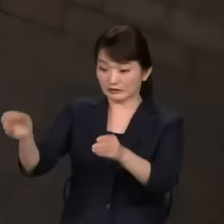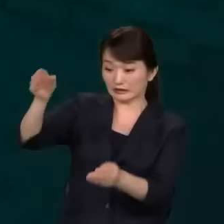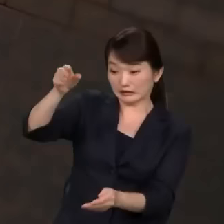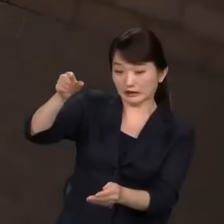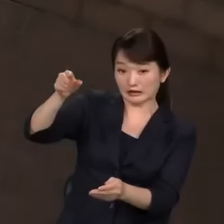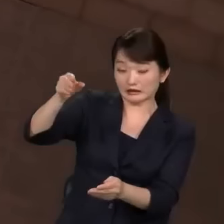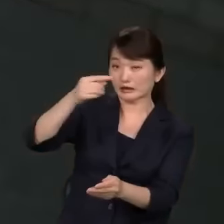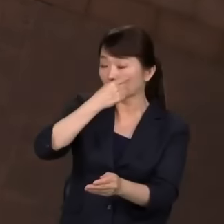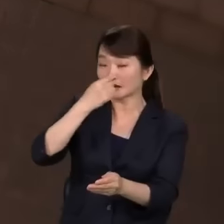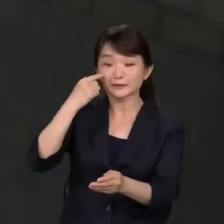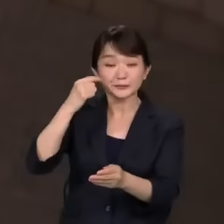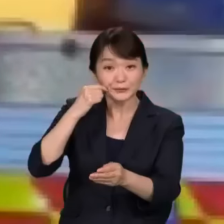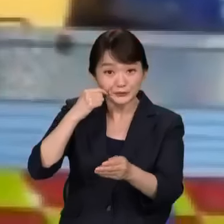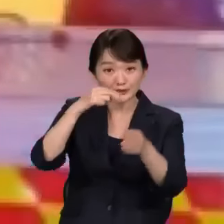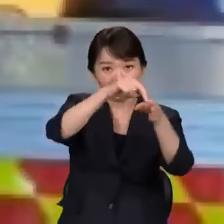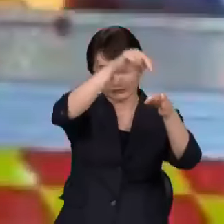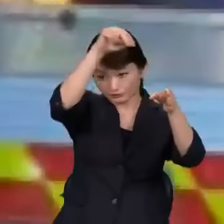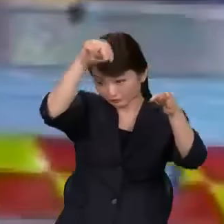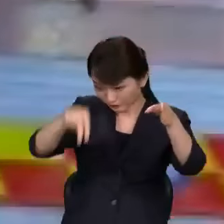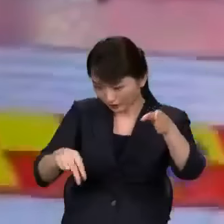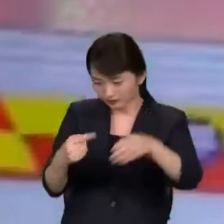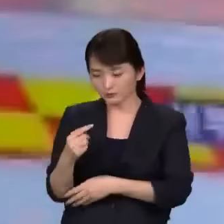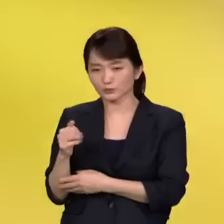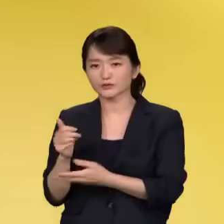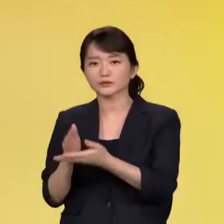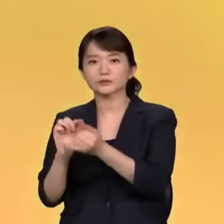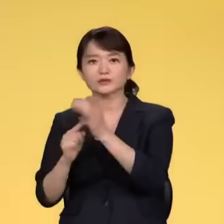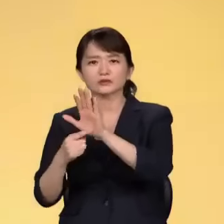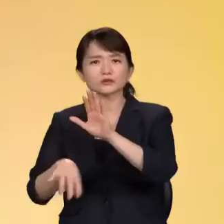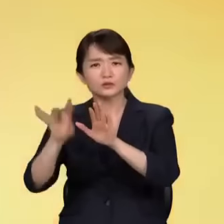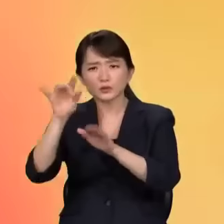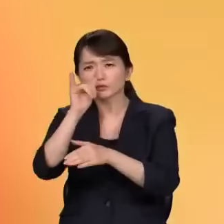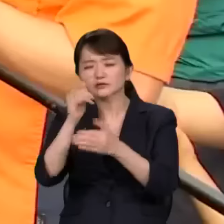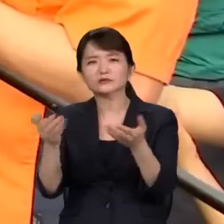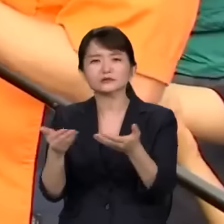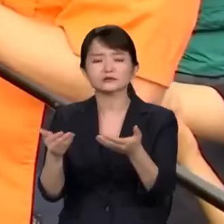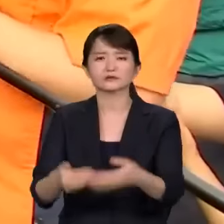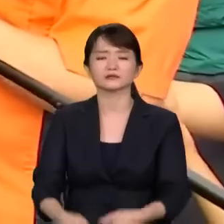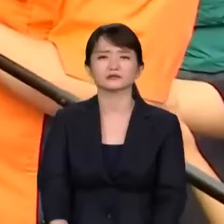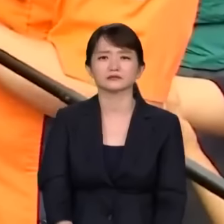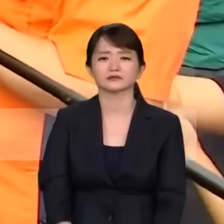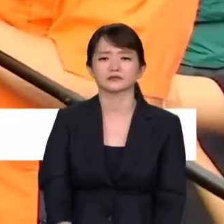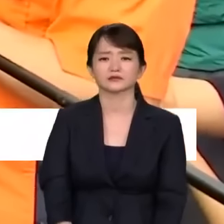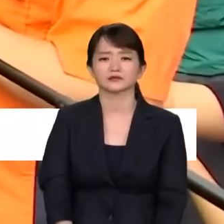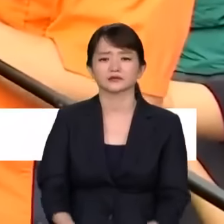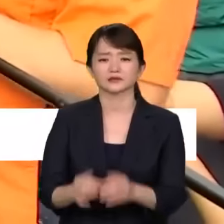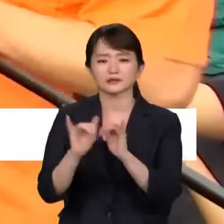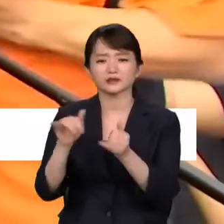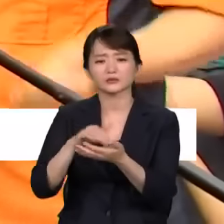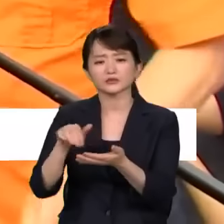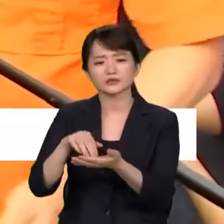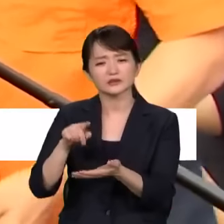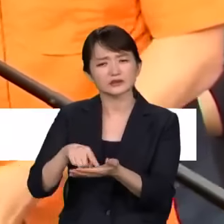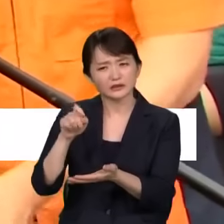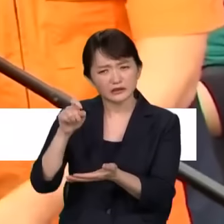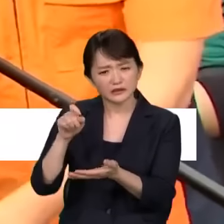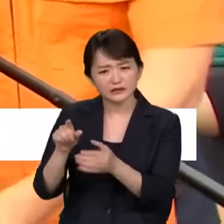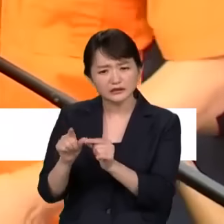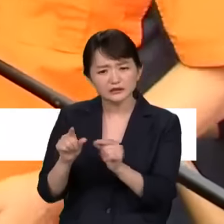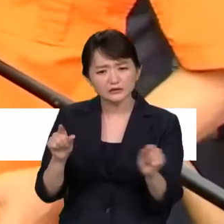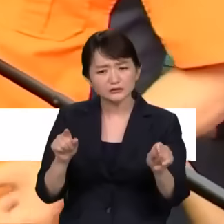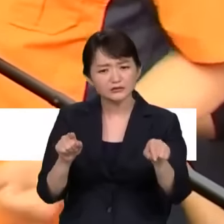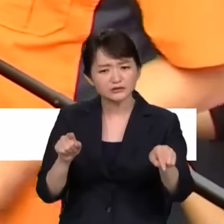못하고 뛰어내렸습니다. 소방과 전문가들은 이례적인 일이라고 했습니다. 인원이 부족해서 일부 이